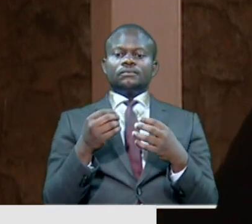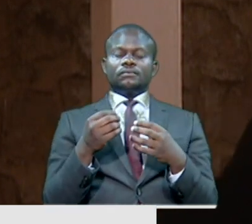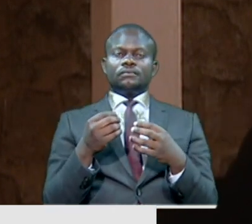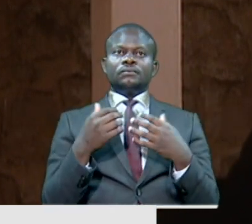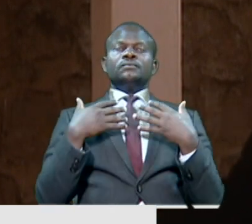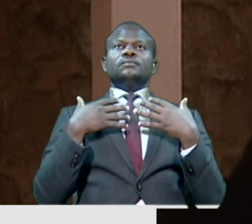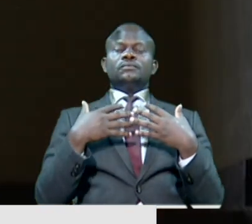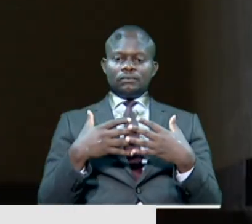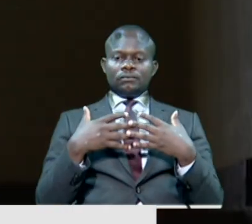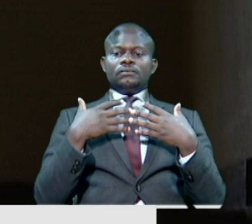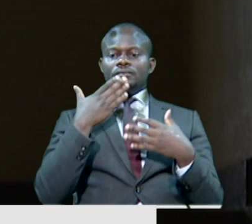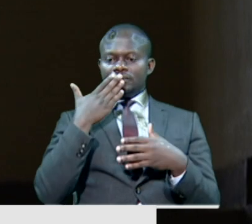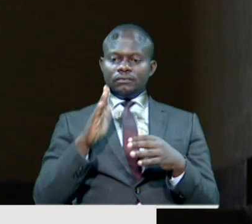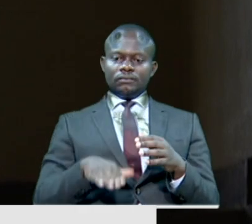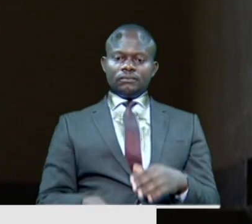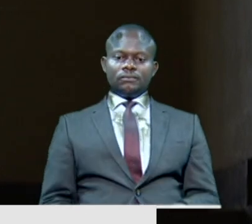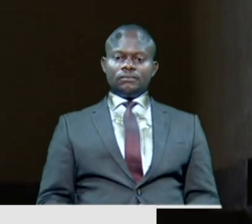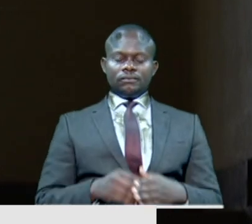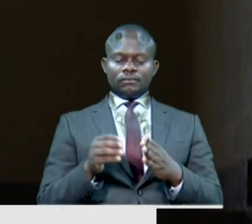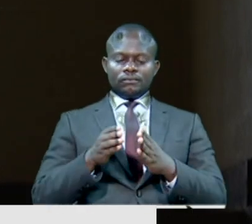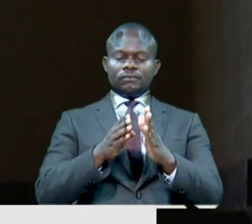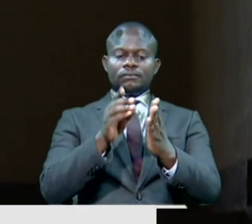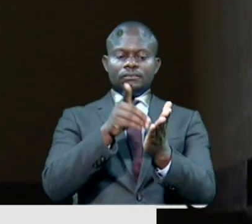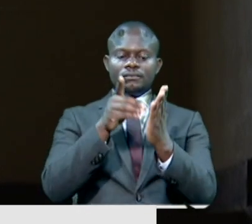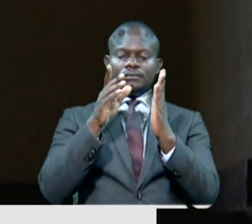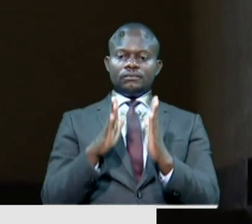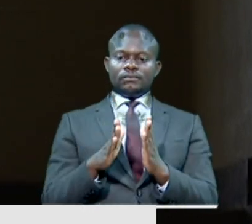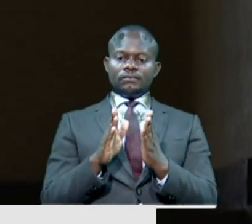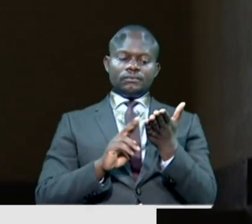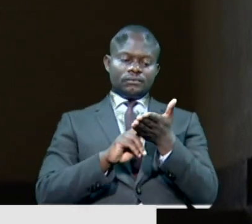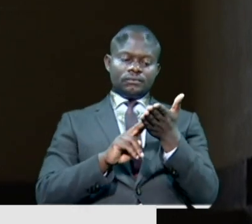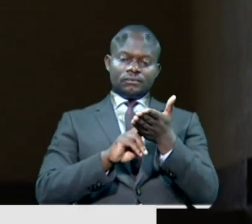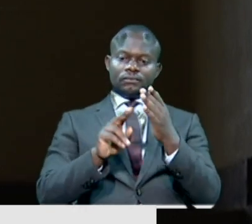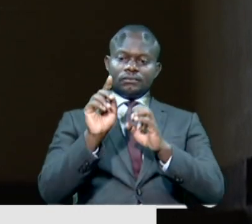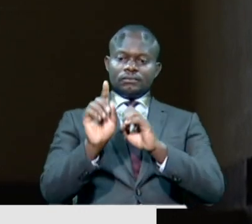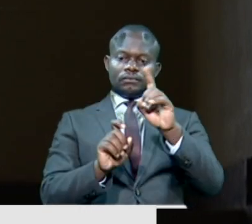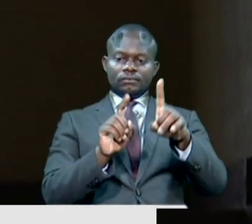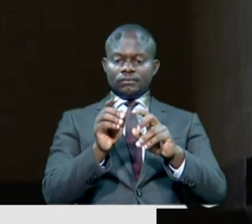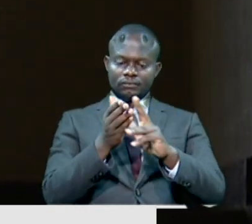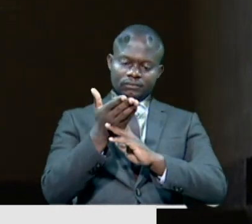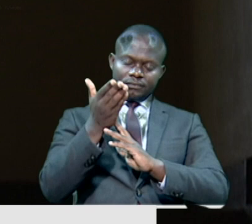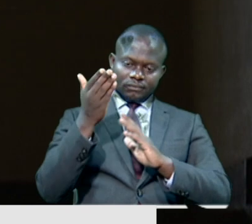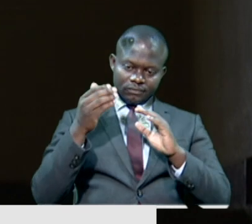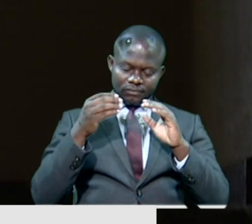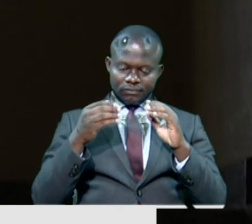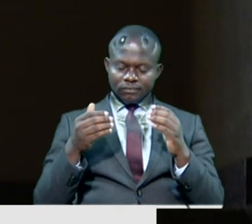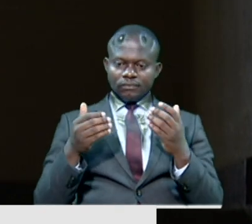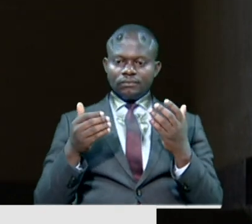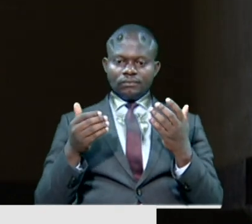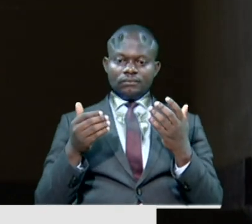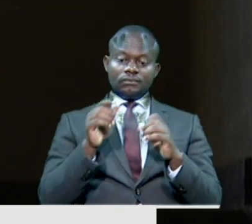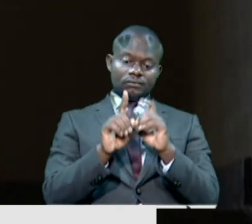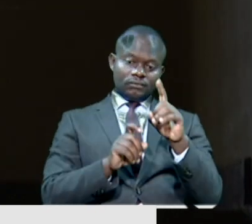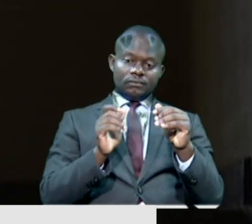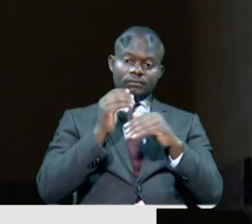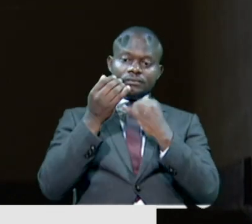nkumeka insigane nzira ya no muganga ankoresha ibizami ajya kunyuza mu cyuma